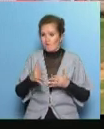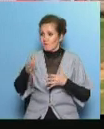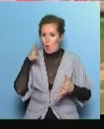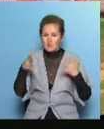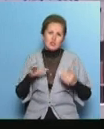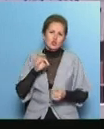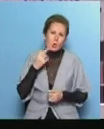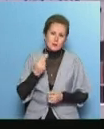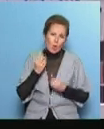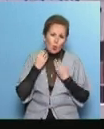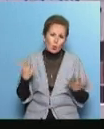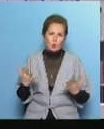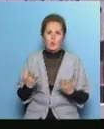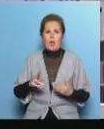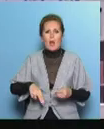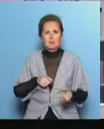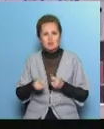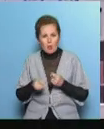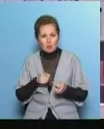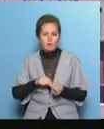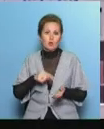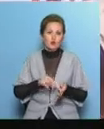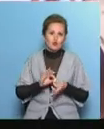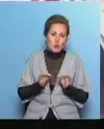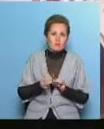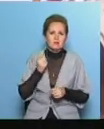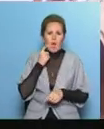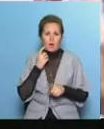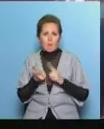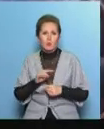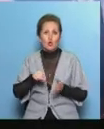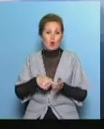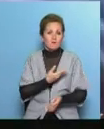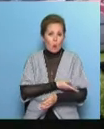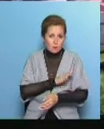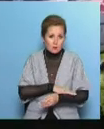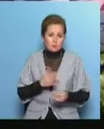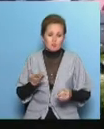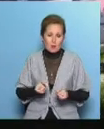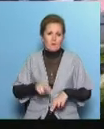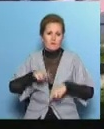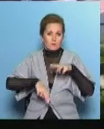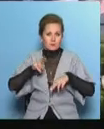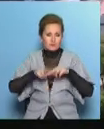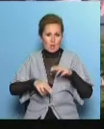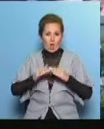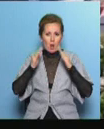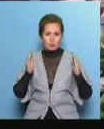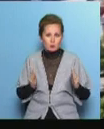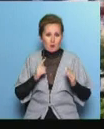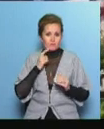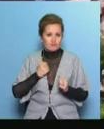и административной инфраструктуры Ижевска, Сарапула, Воткинска. Возведены производственные корпуса ведущих заводов Удмуртии.